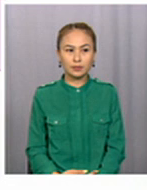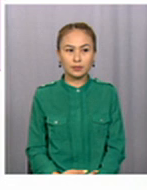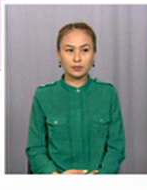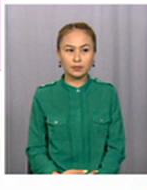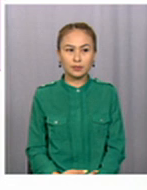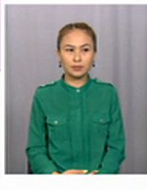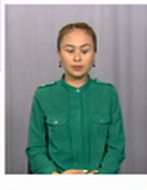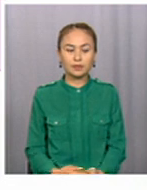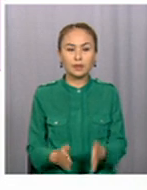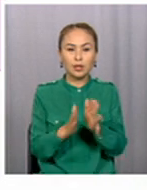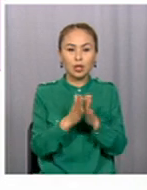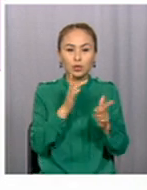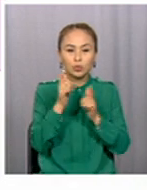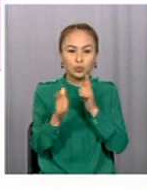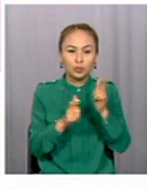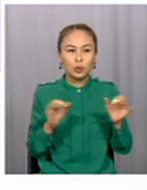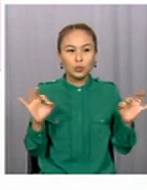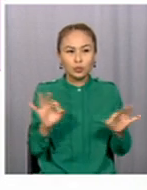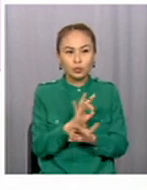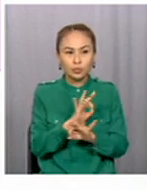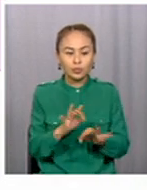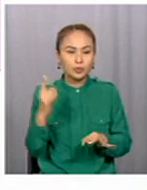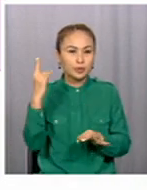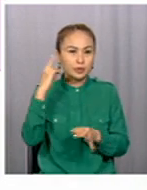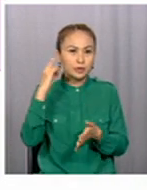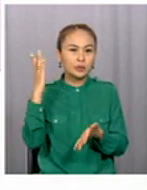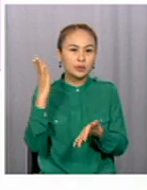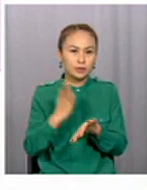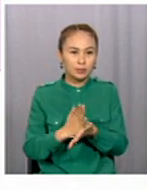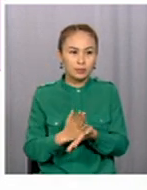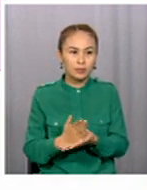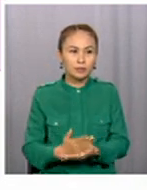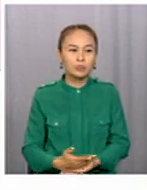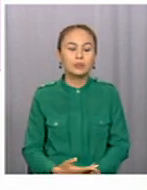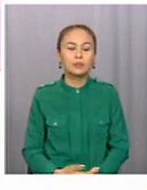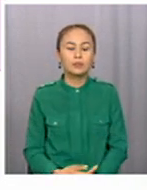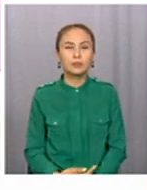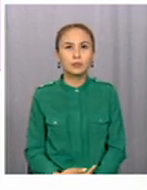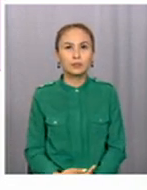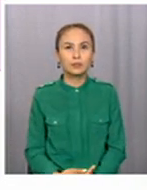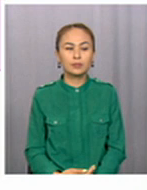Кітапханада шу, музыка естіле ме?